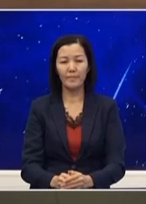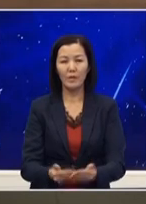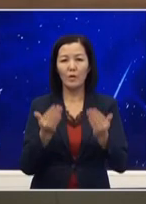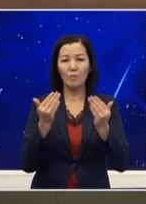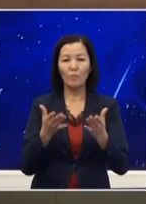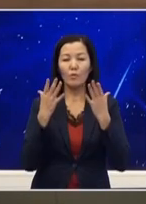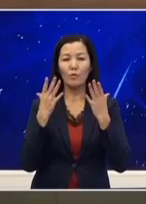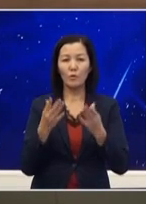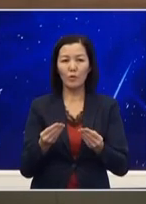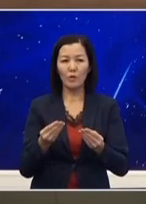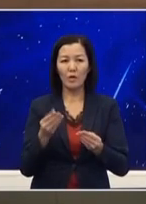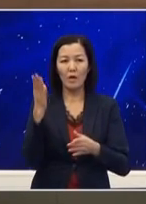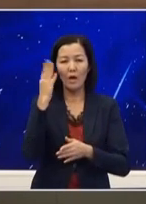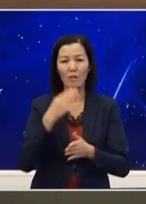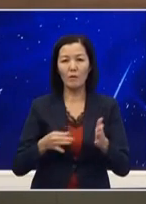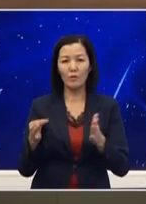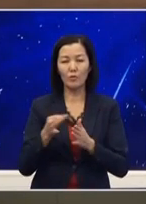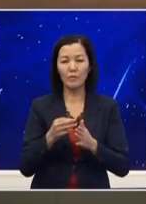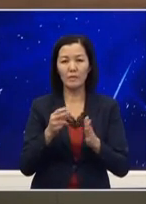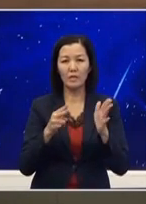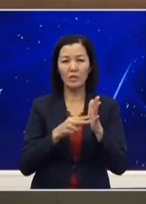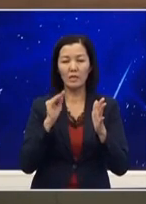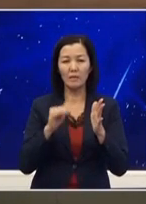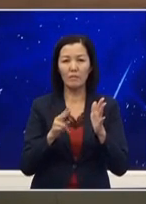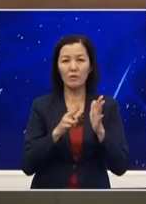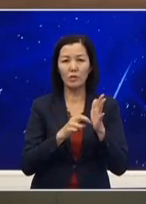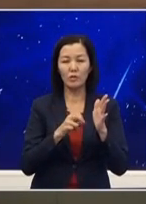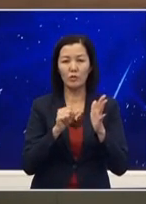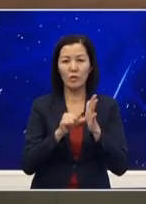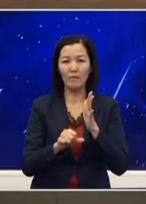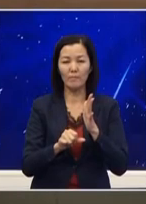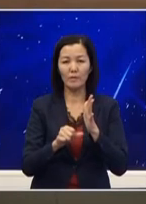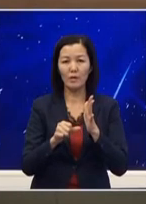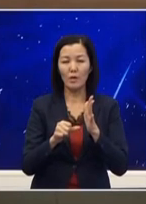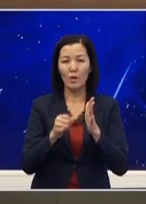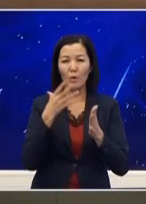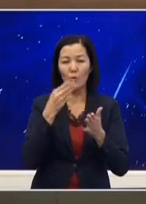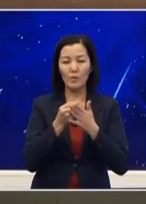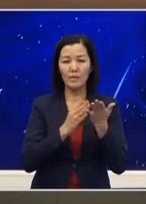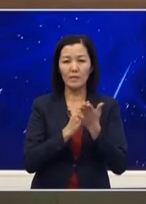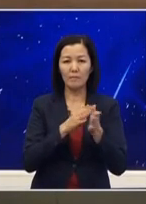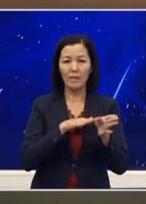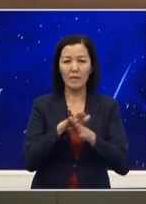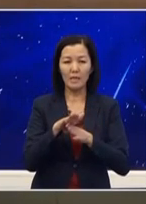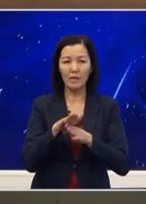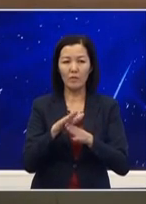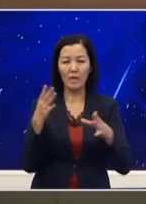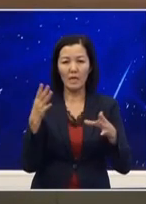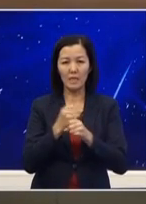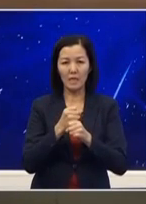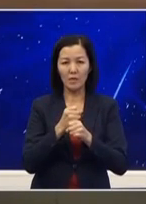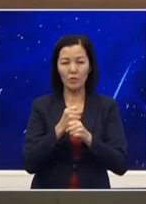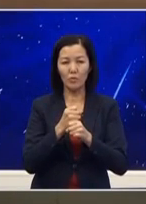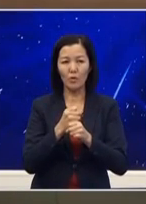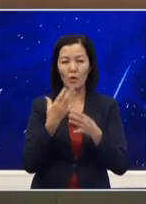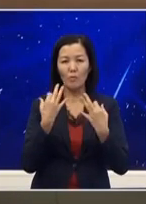Бүгінгі күні Алматы облысында 7760 мемлекеттік қызметші өз қызметтерін атқаруда. Қысқарту ең бірінші бос